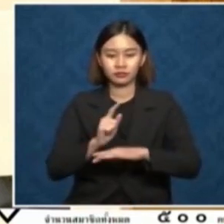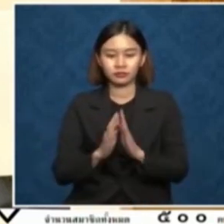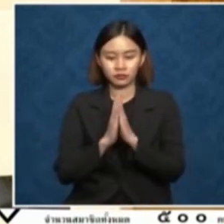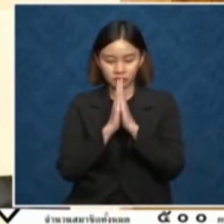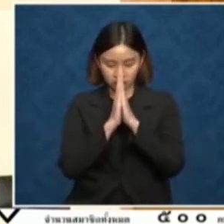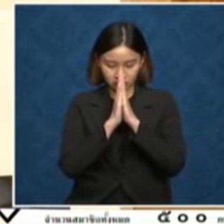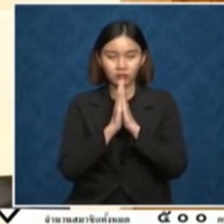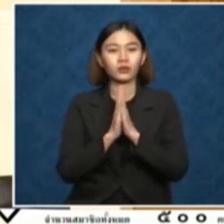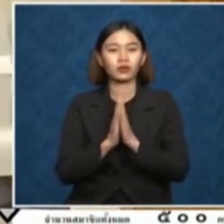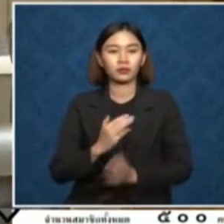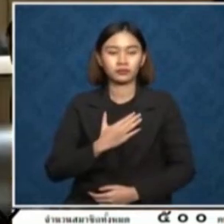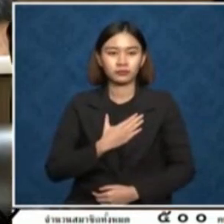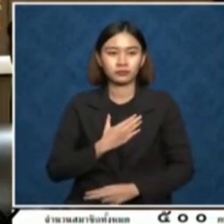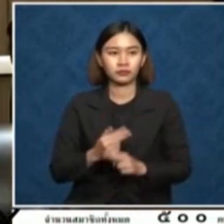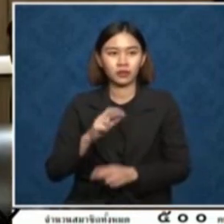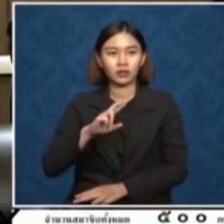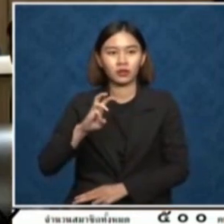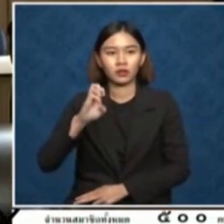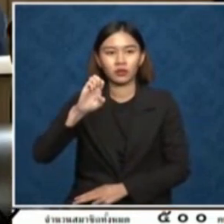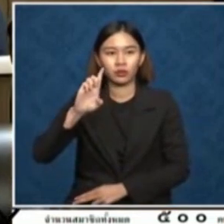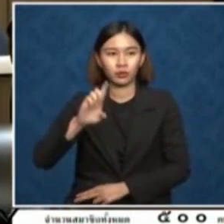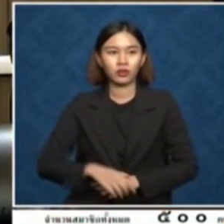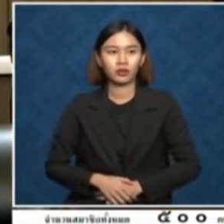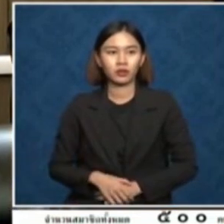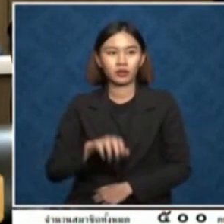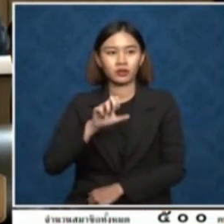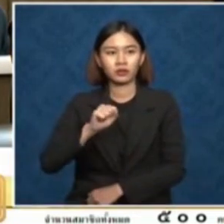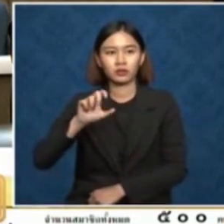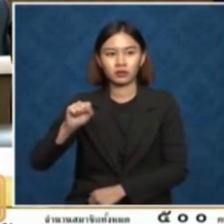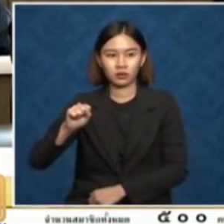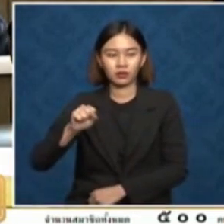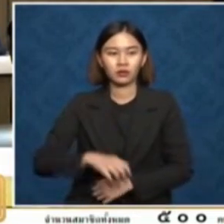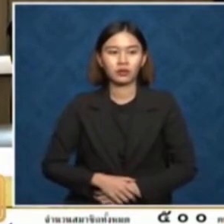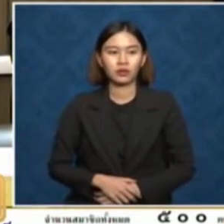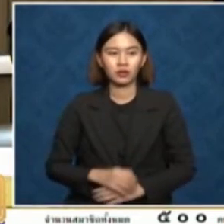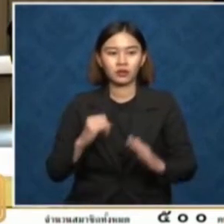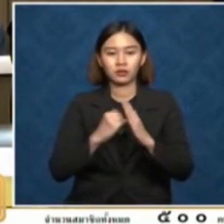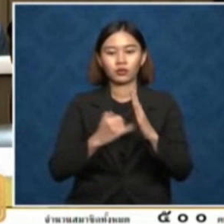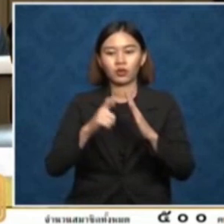ฒน์กองตะการท่านที่3ท่านเอกราชอุดมอํานวยนะครับเชิญท่านระวีเล็กอุทัยครับ